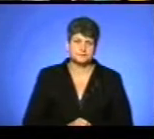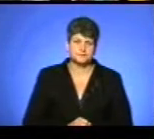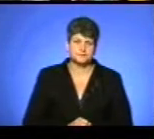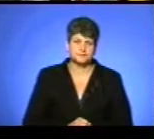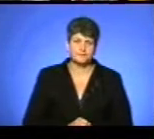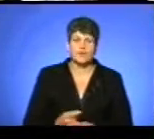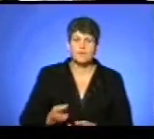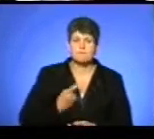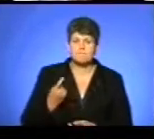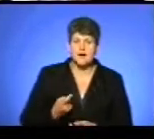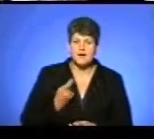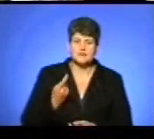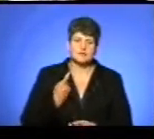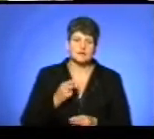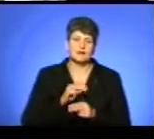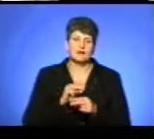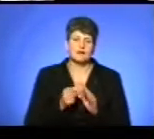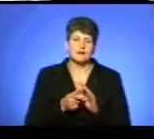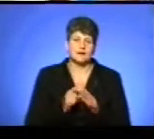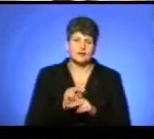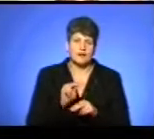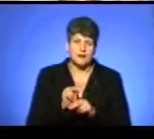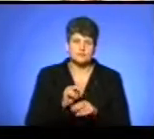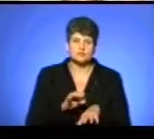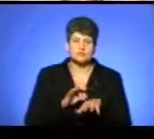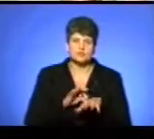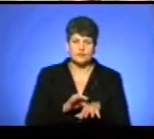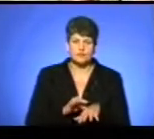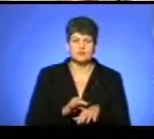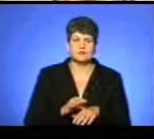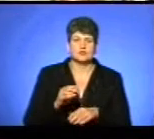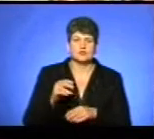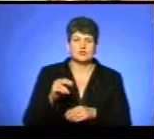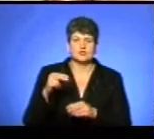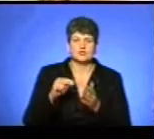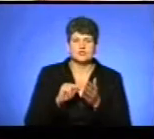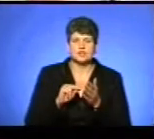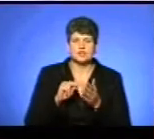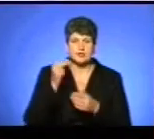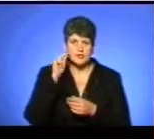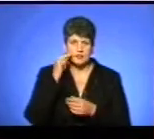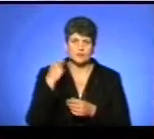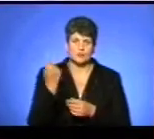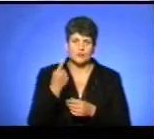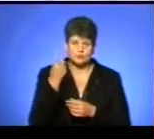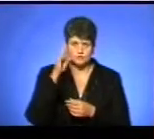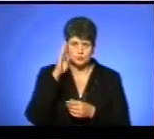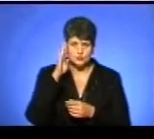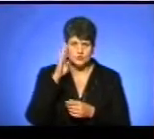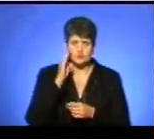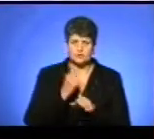Майстер-клас провів гончар із Чернігівщини Олег Луцук. Чоловік працює з глиною 5-й рік, розповідає, ліпити свищики